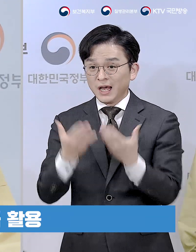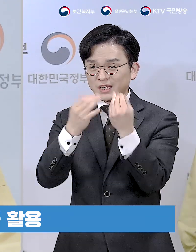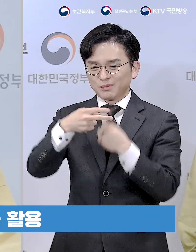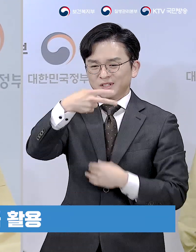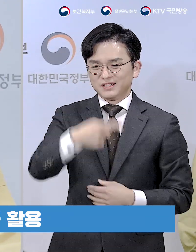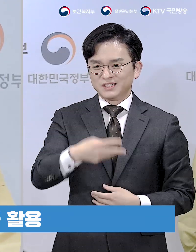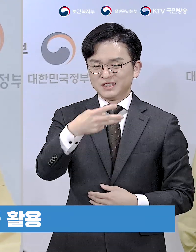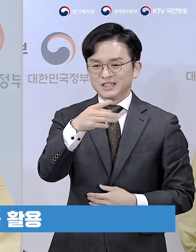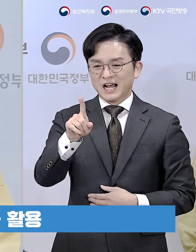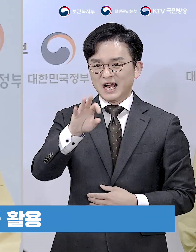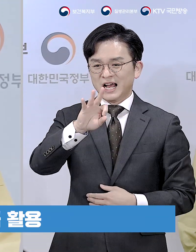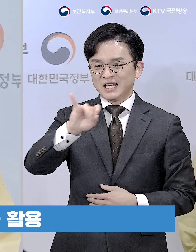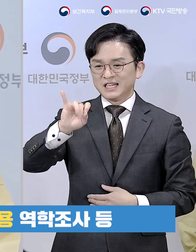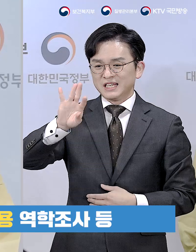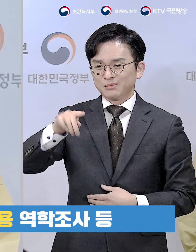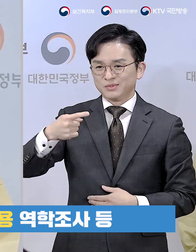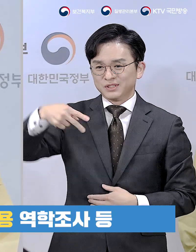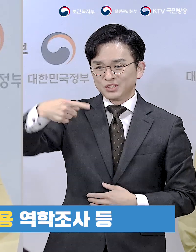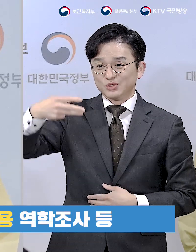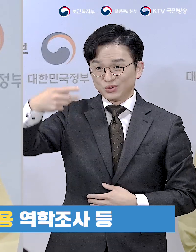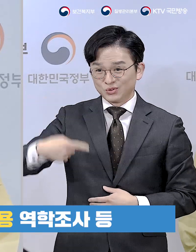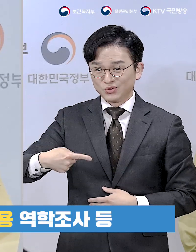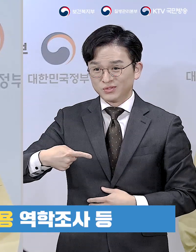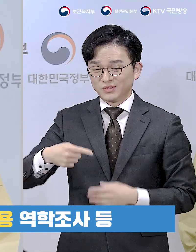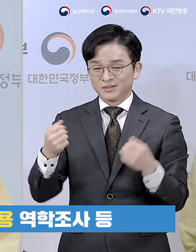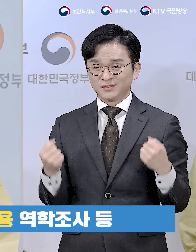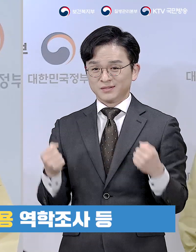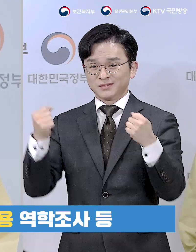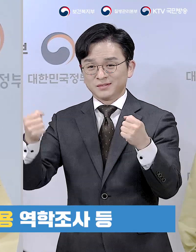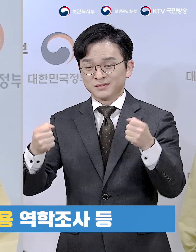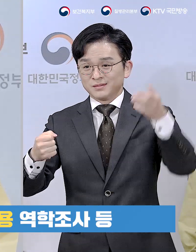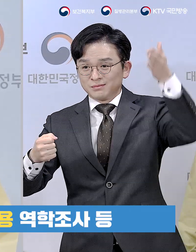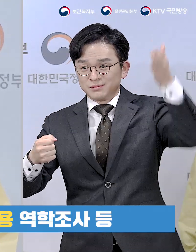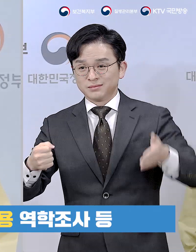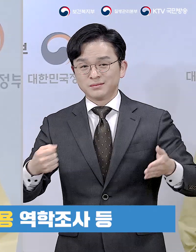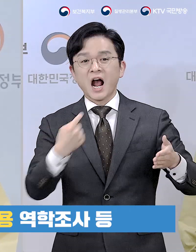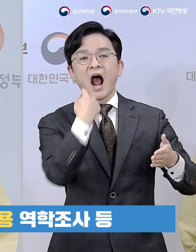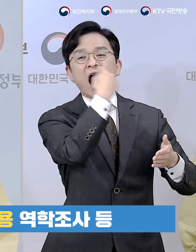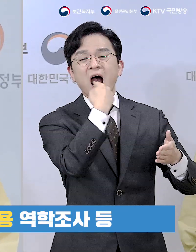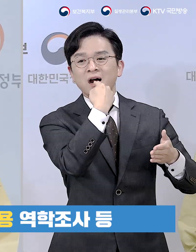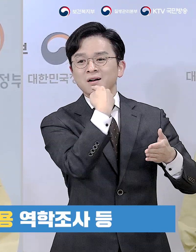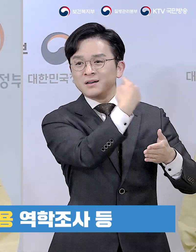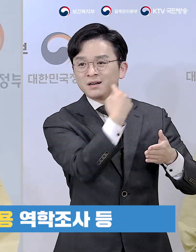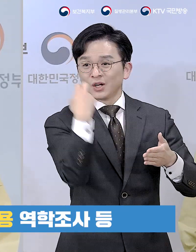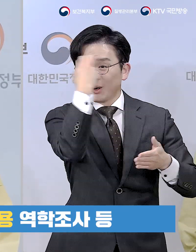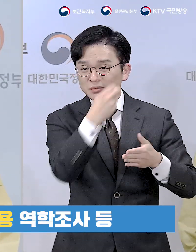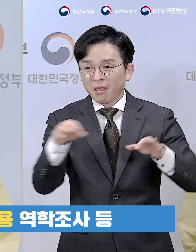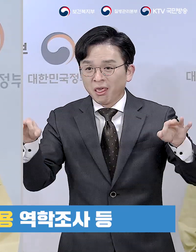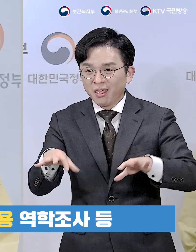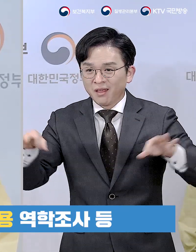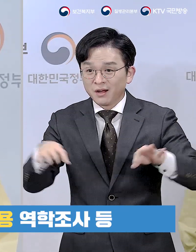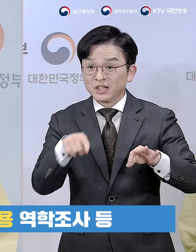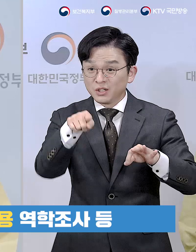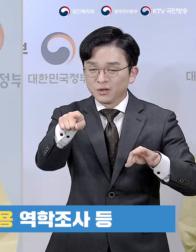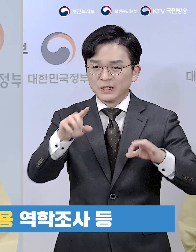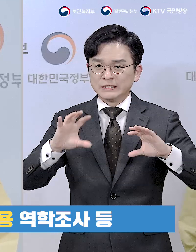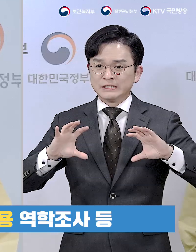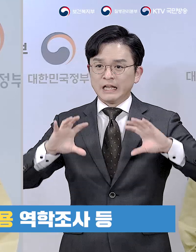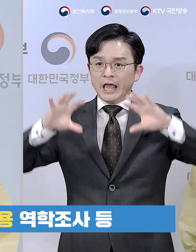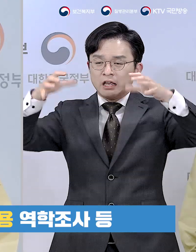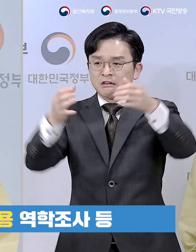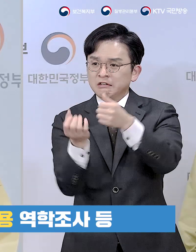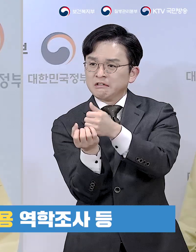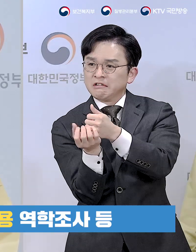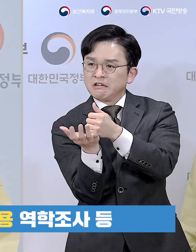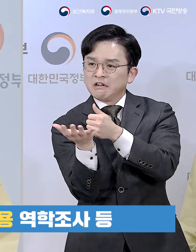적극적으로 활용하고 있습니다. 성차 검진, 즉 드라이브 스루 방식의 검체 채취나 GPS 정보를 이용한